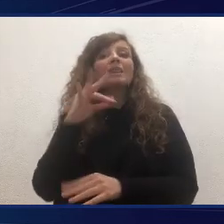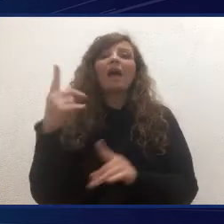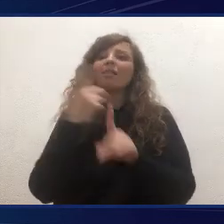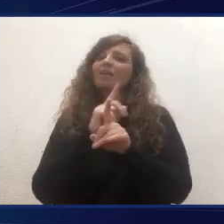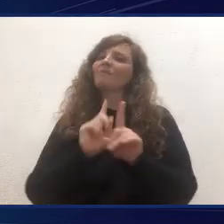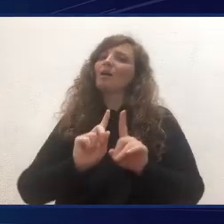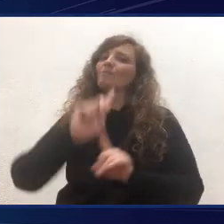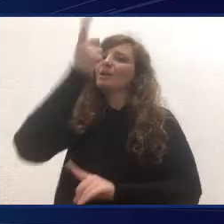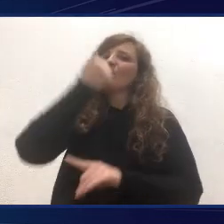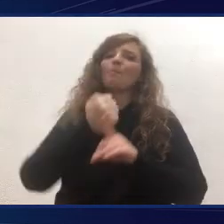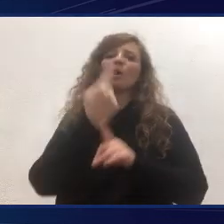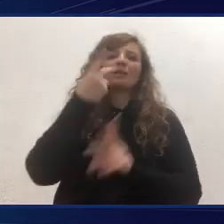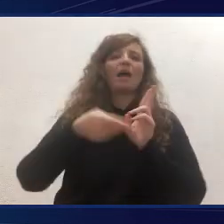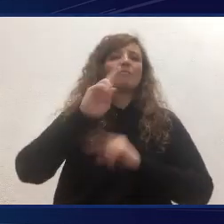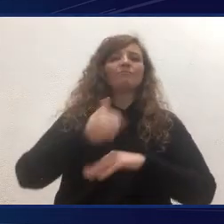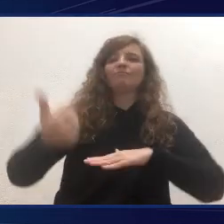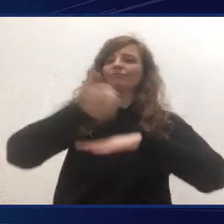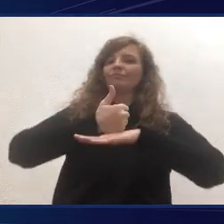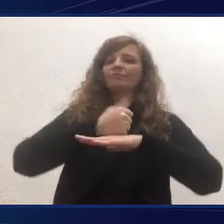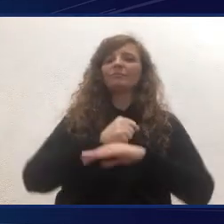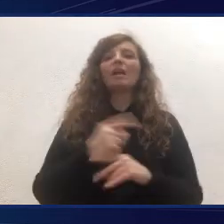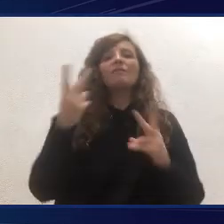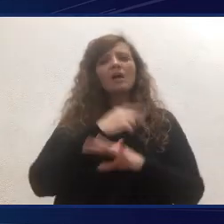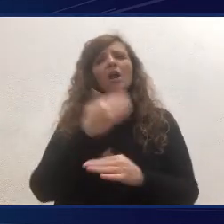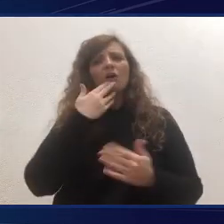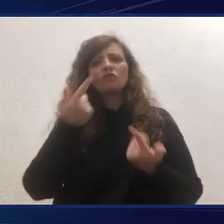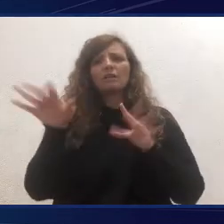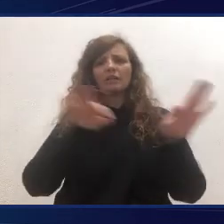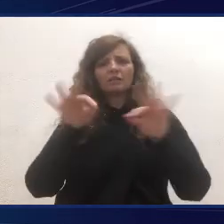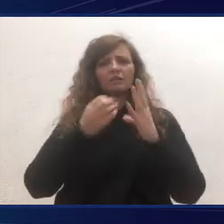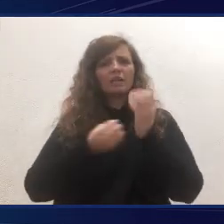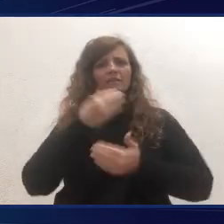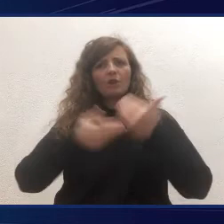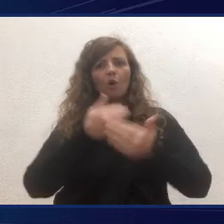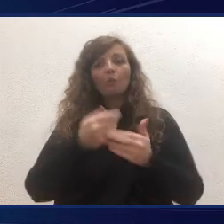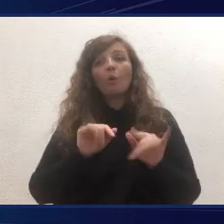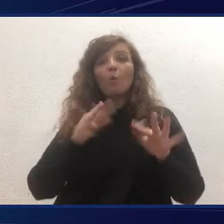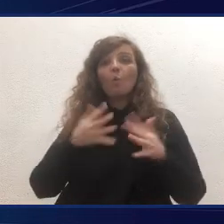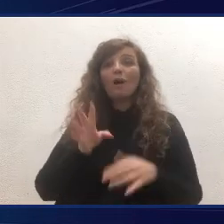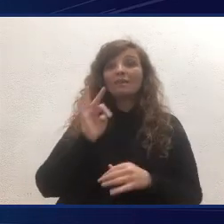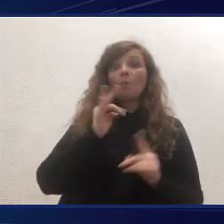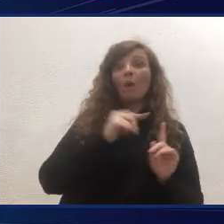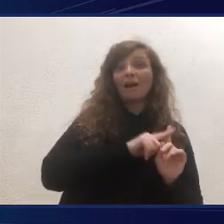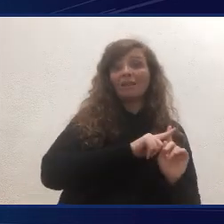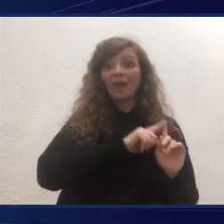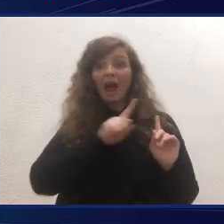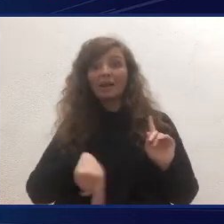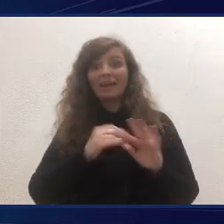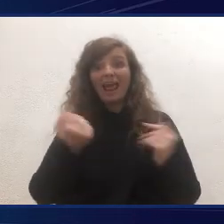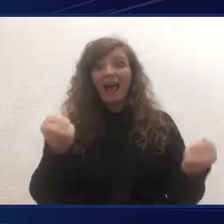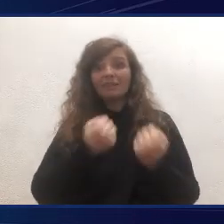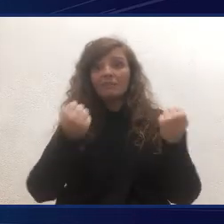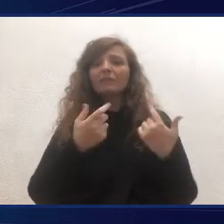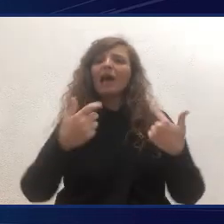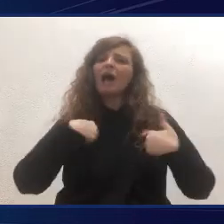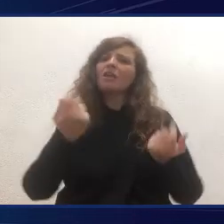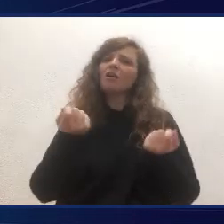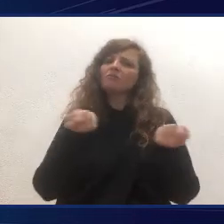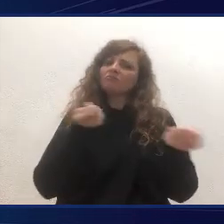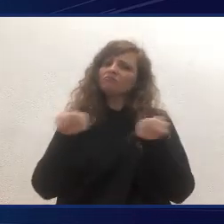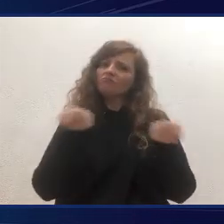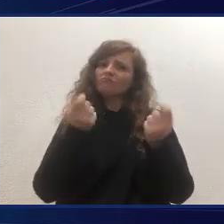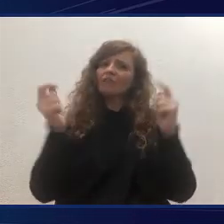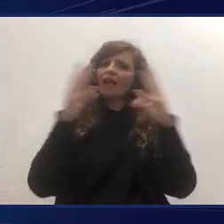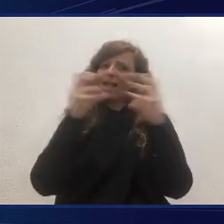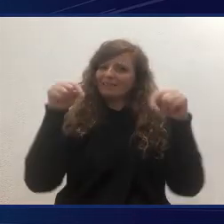qualità deve essere sempre alla base di tutto. Grazie ad un'oculata strategia di sviluppo, in quasi 40 anni di attività, posso dire di